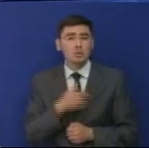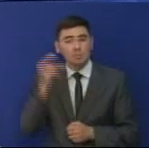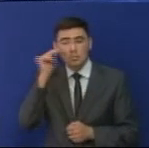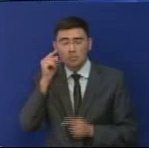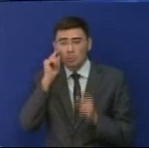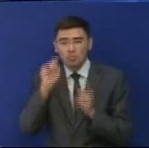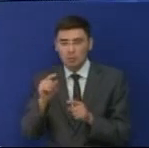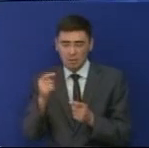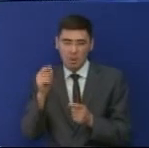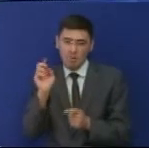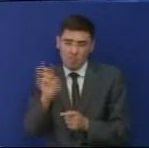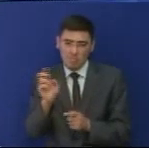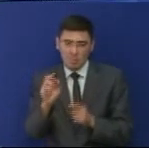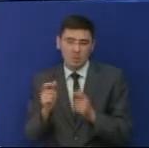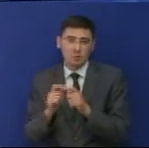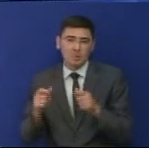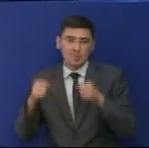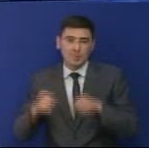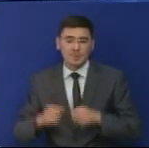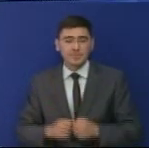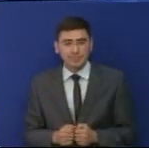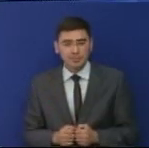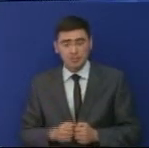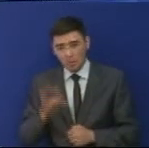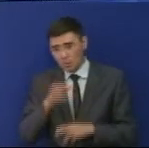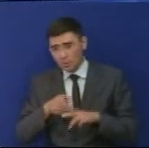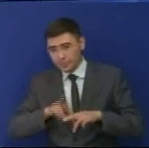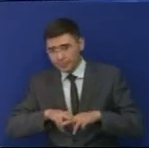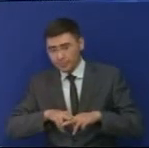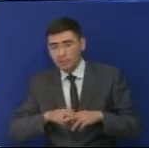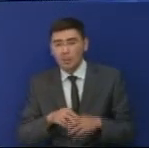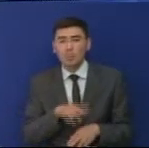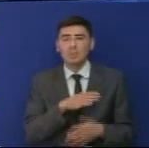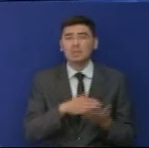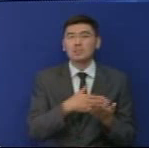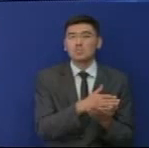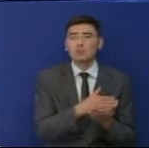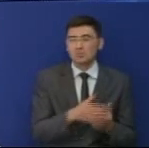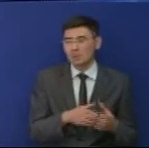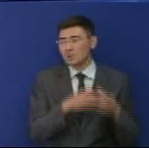к управлению легковым автотранспортом категории «Б». Об этом стало известно в ходе посещения